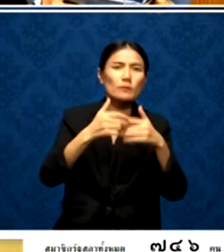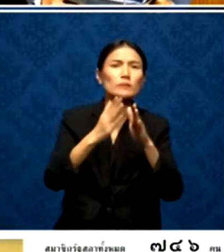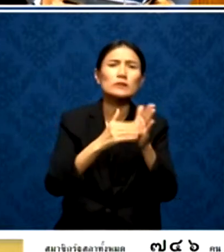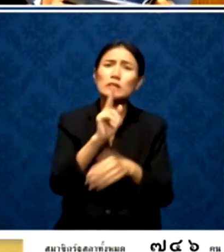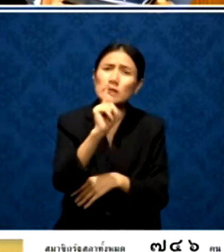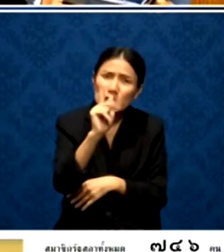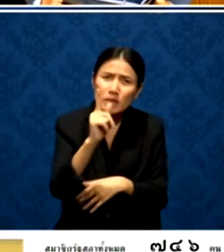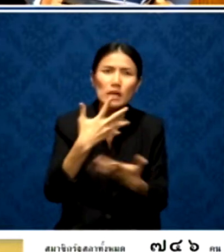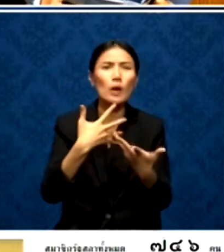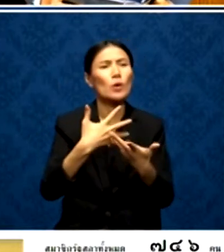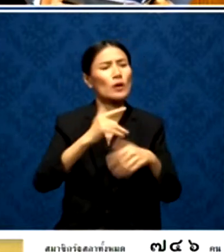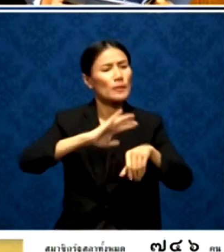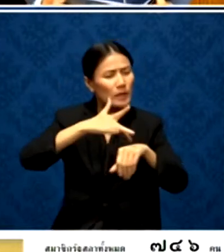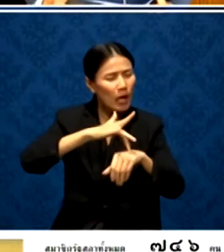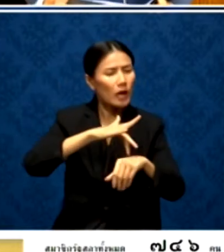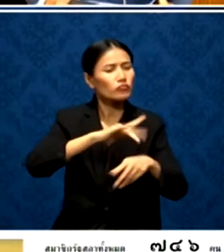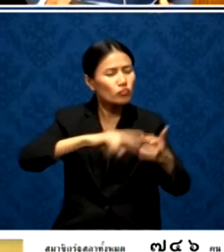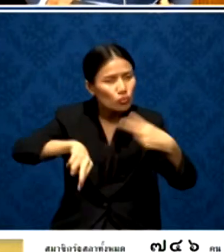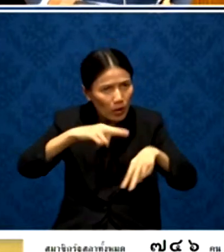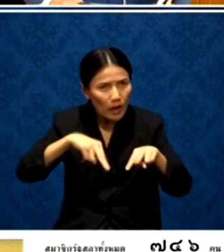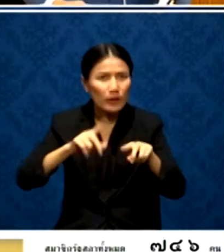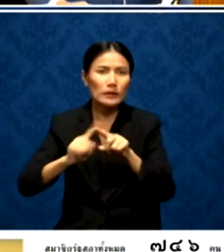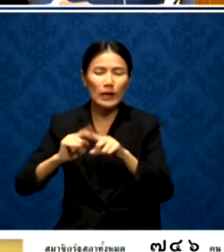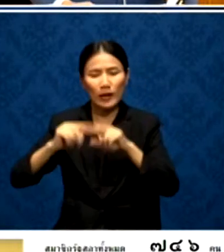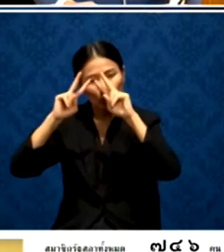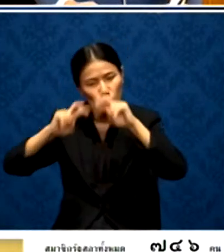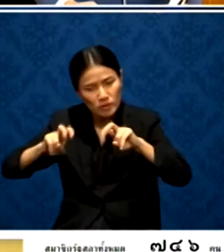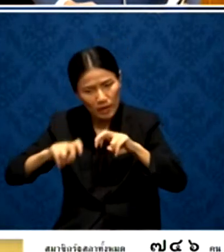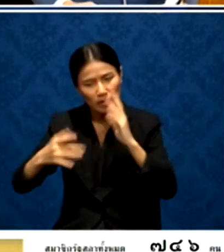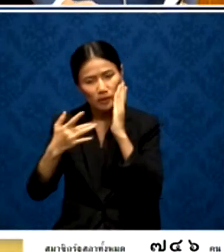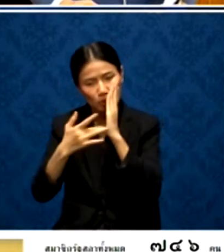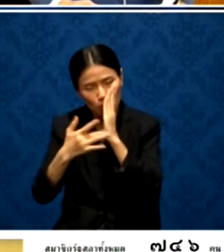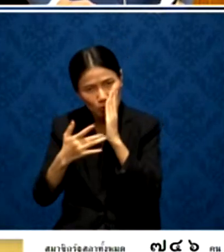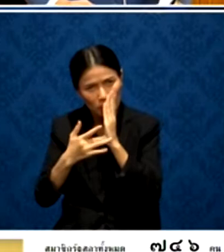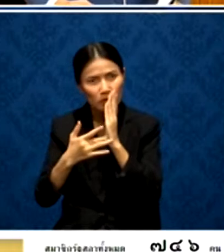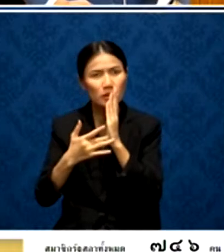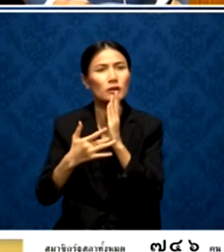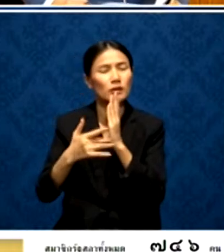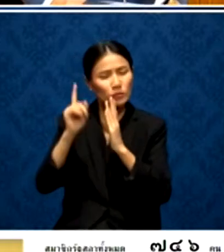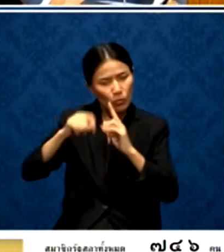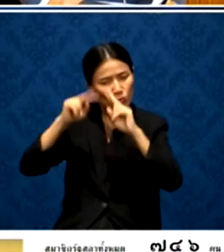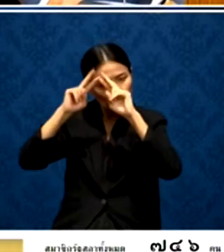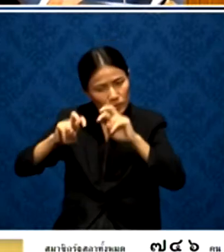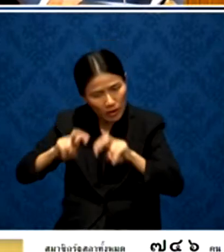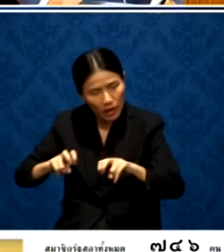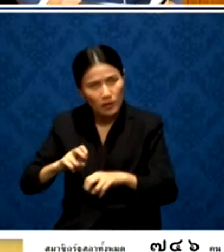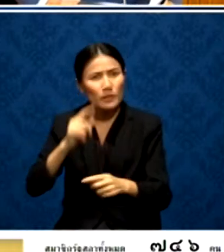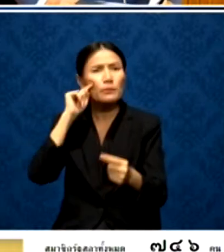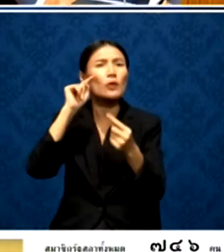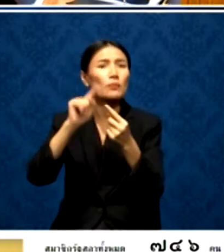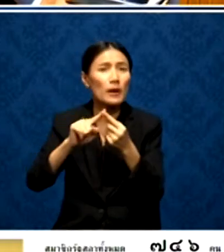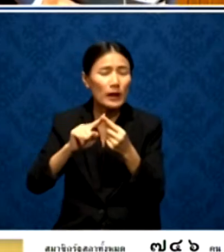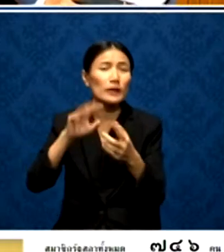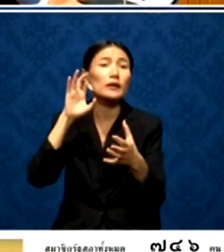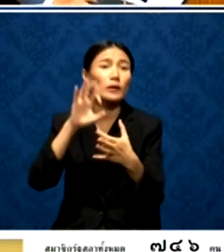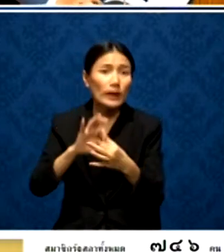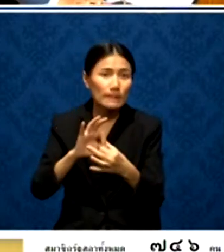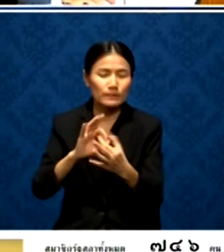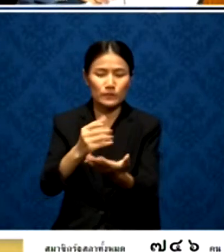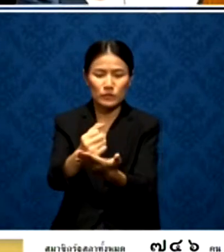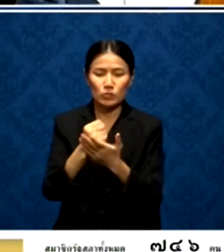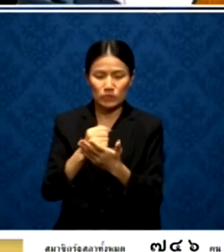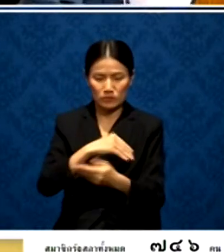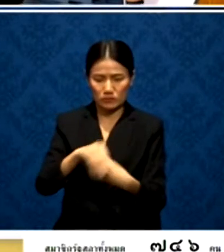ทศรวมทั้งการวิจัยพัฒนาเทคโนโลยีและนวัตกรรมในประเทศเพื่อให้เป็นเครื่องยนต์ในการขับเคลื่อนเศรษฐกิจ